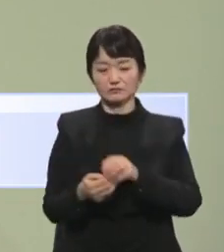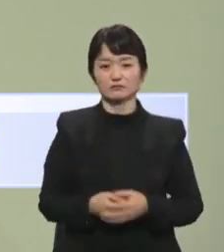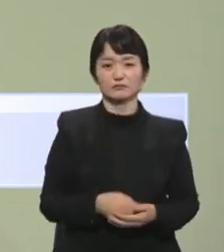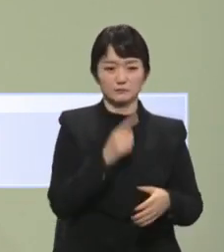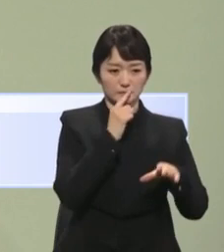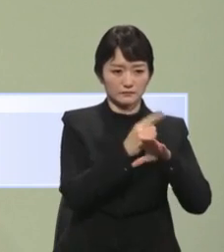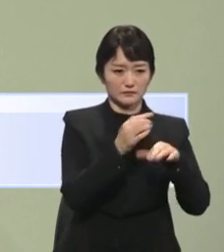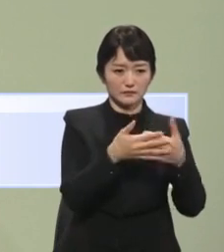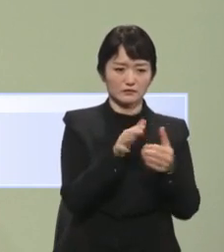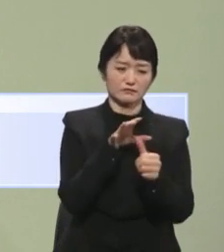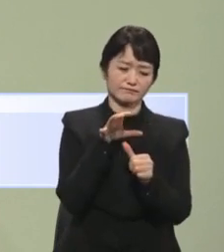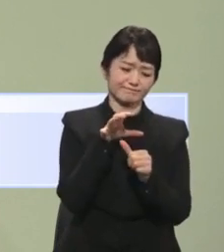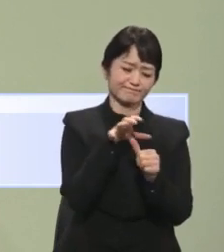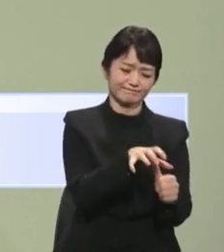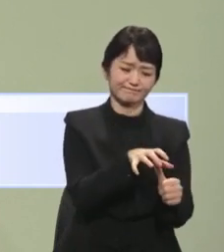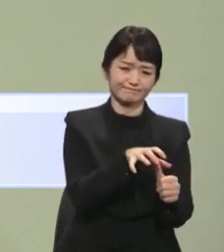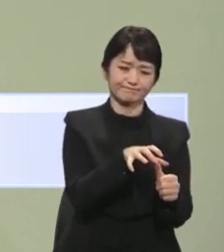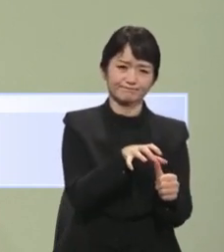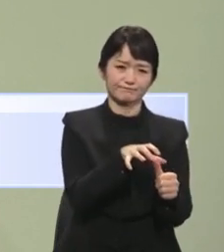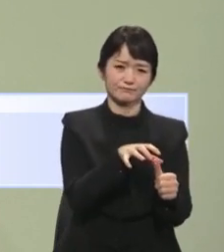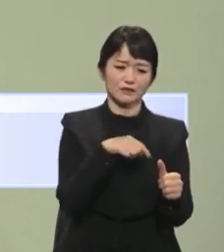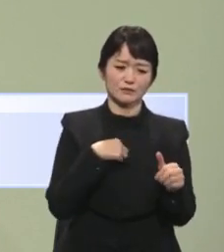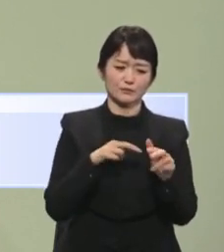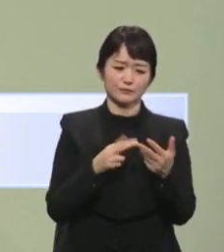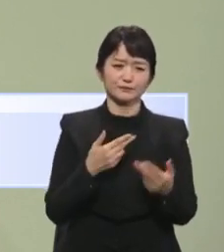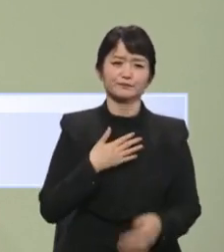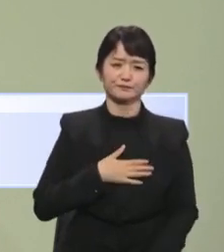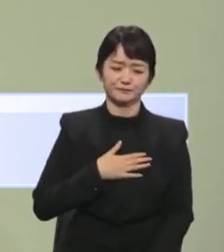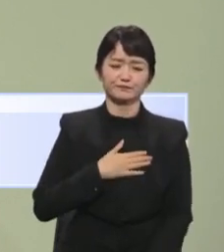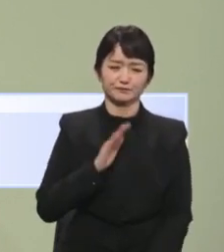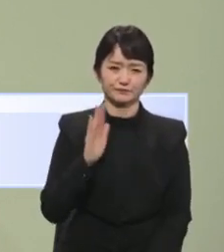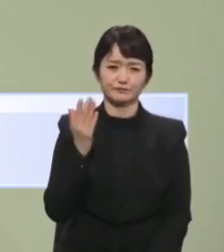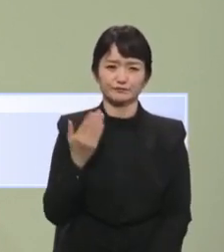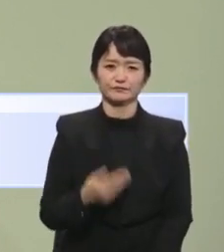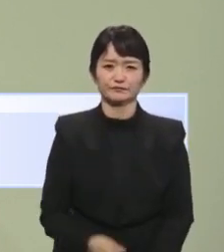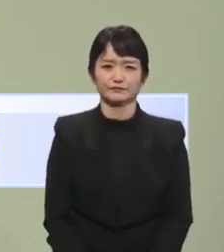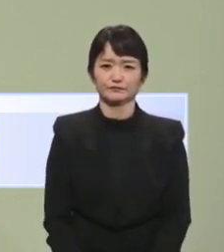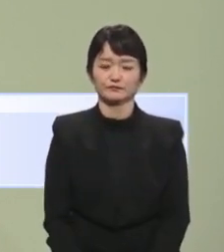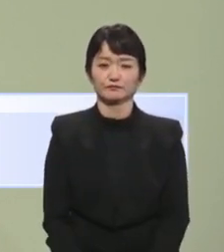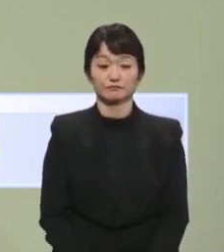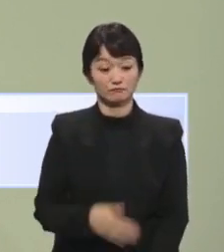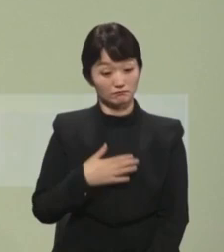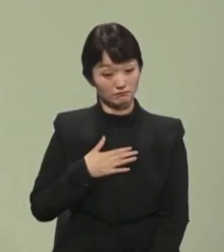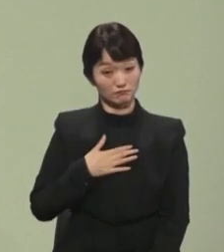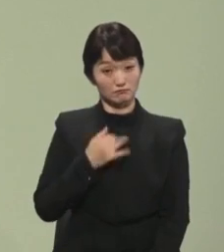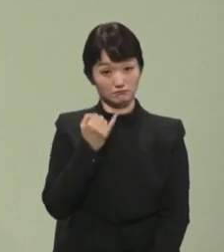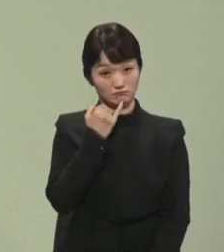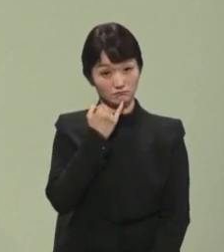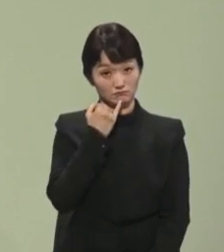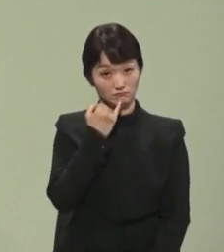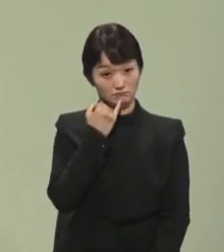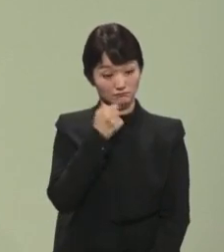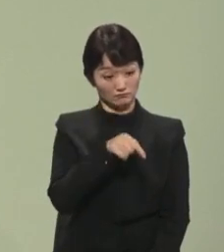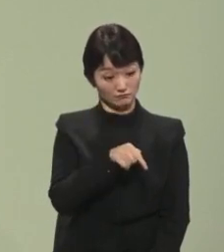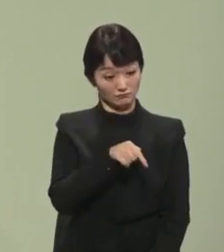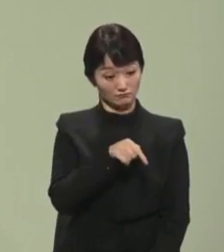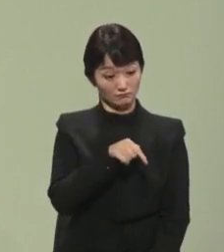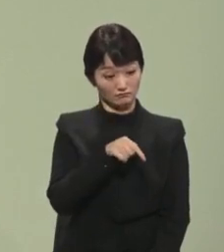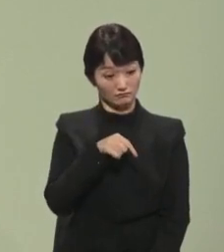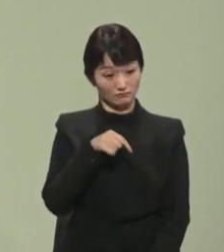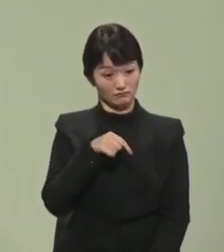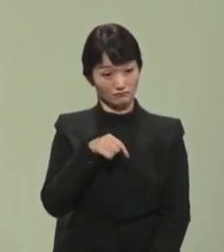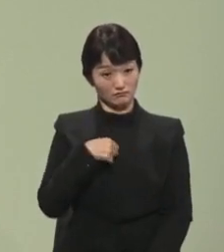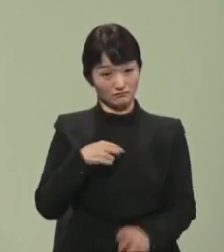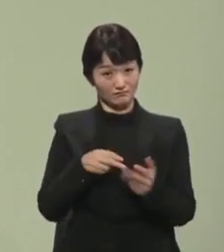몰리는듯한 모양세가 되고 있다라는 거를 본인이 좀인지를 하셔야 될 것 같아요 그래서 여기에 대해서 나는 떳떳하다 이렇게 좀 약간 적반하장식으로